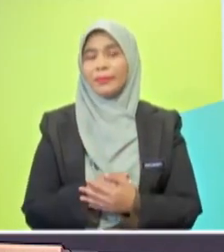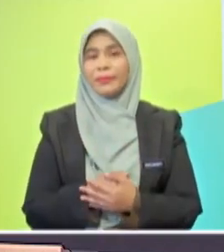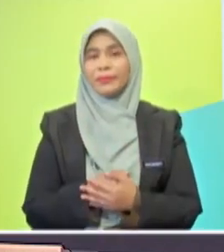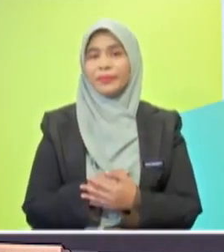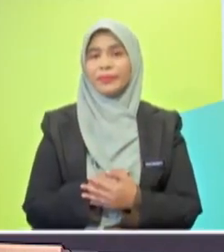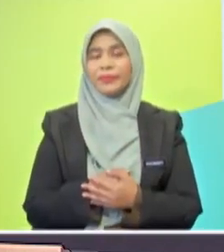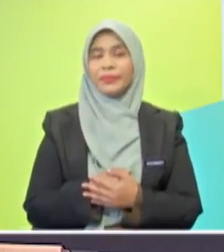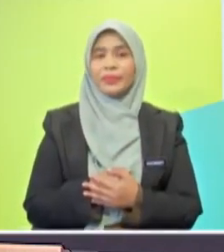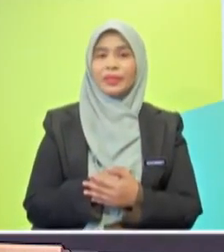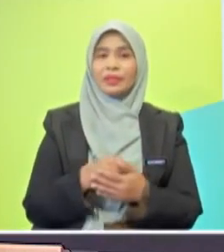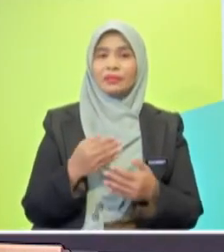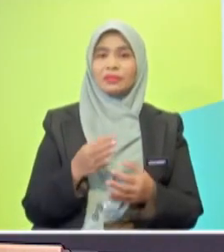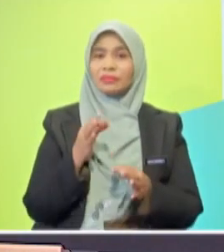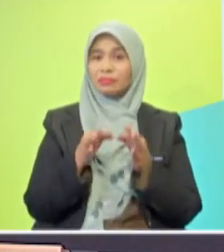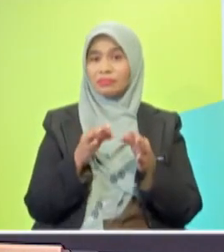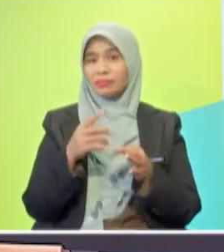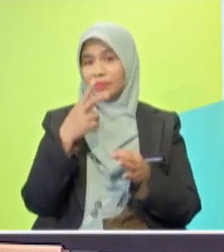bukan. Okey, kalau ini